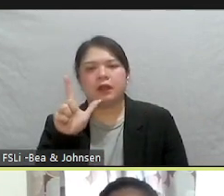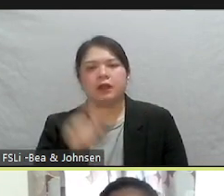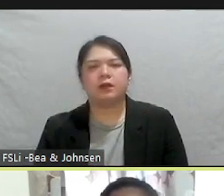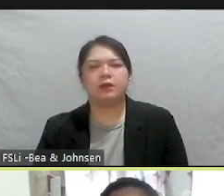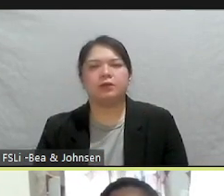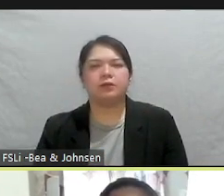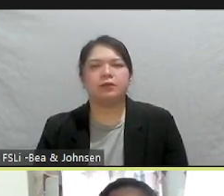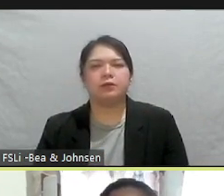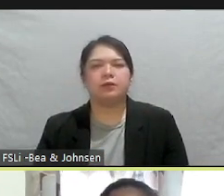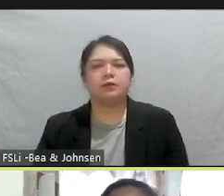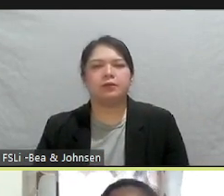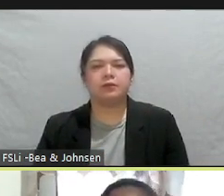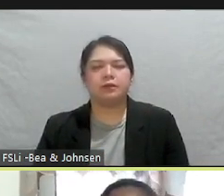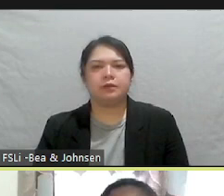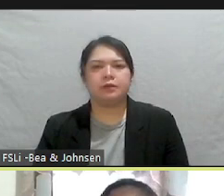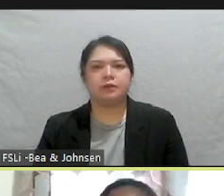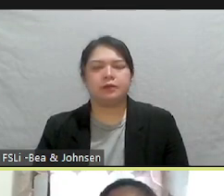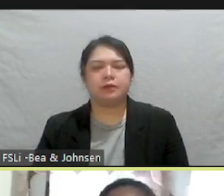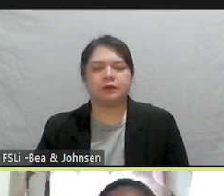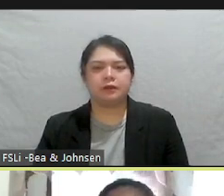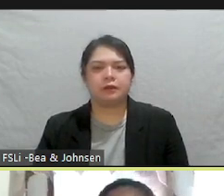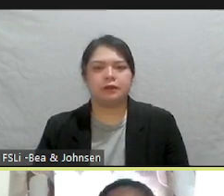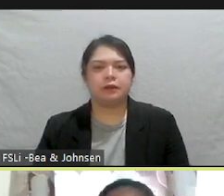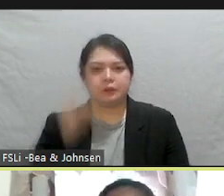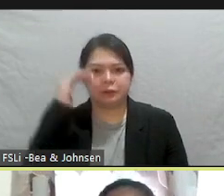Ma'am, next po.